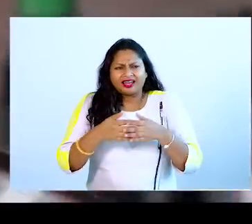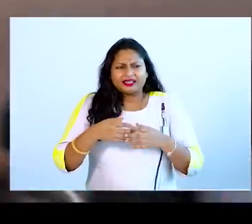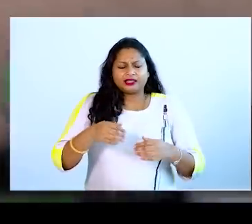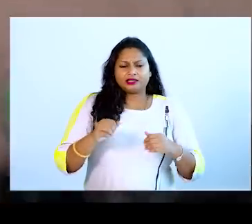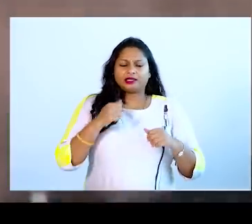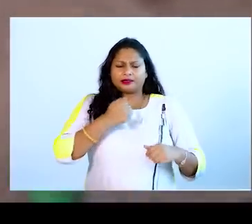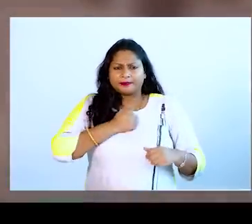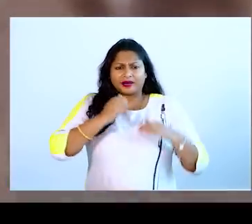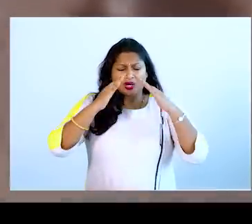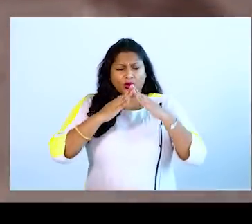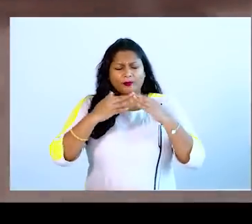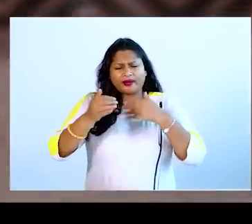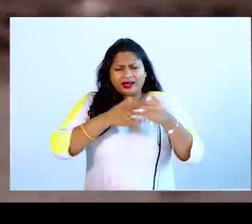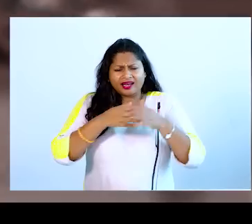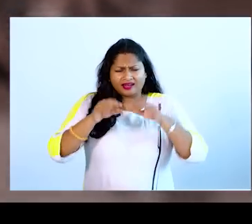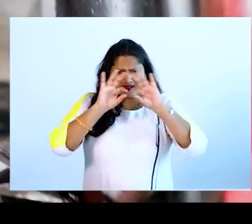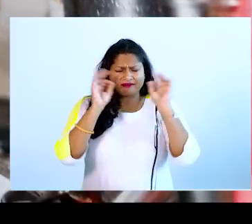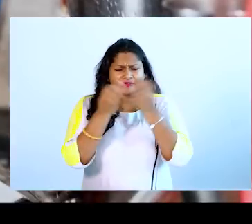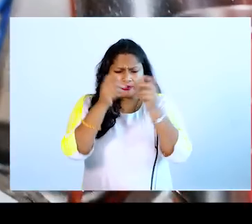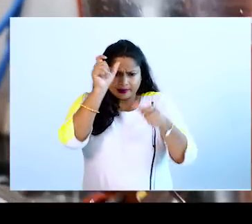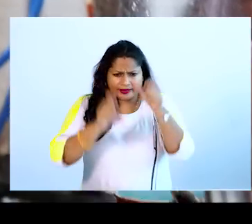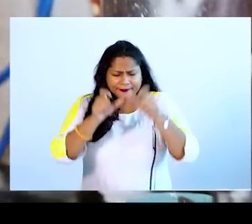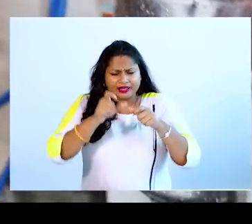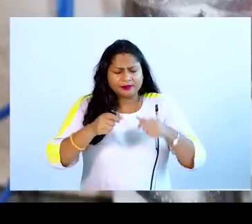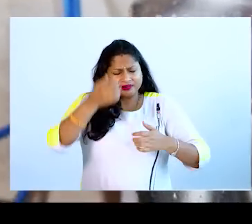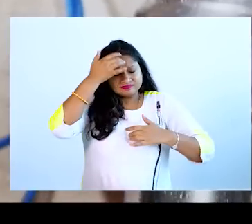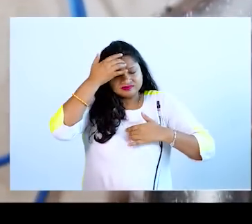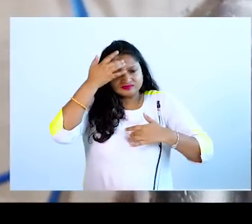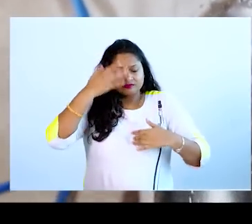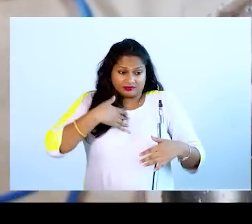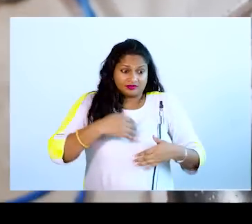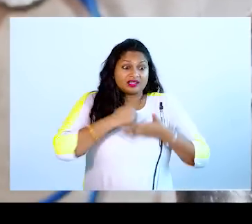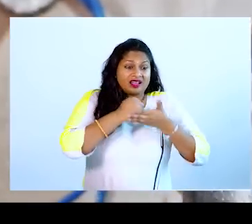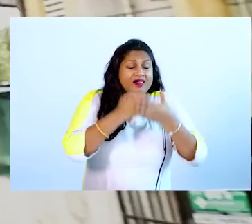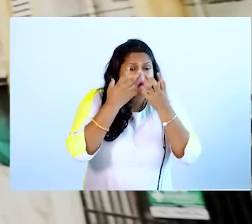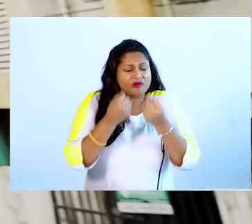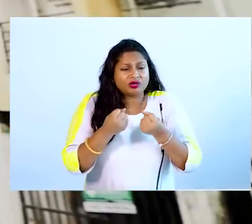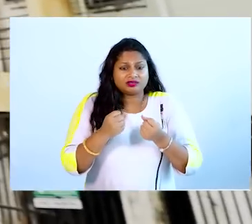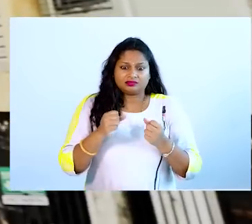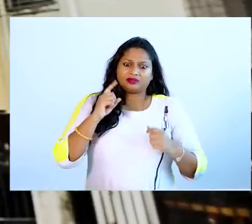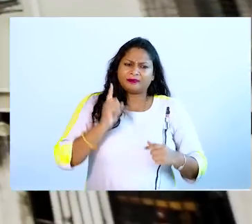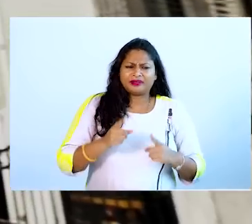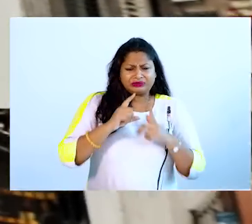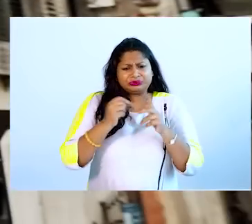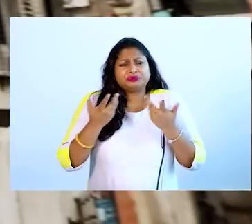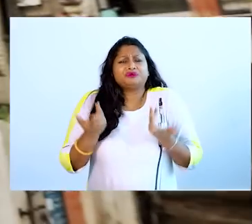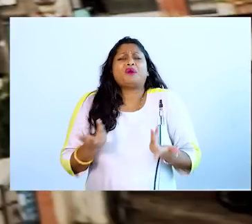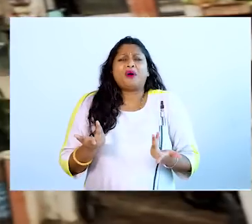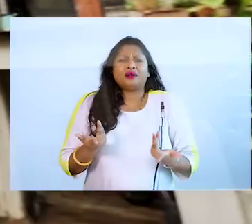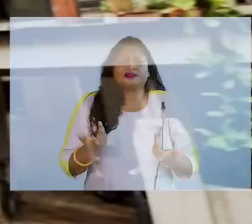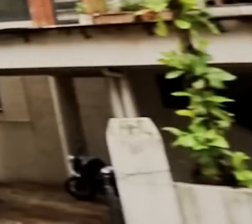जब भी घर पे कोई बीमार होता था मुझे हेल्प करने की इच्छा तो होती थी, लेकिन मैं क्या करता।